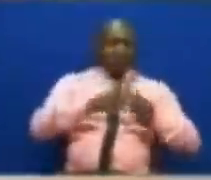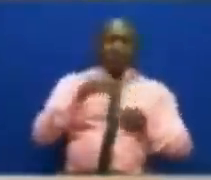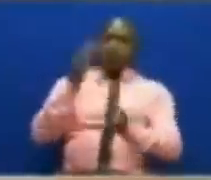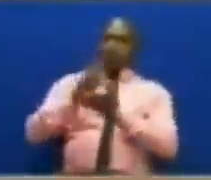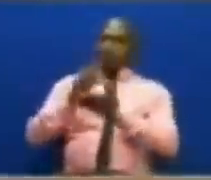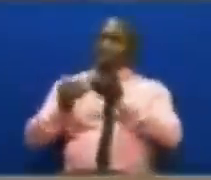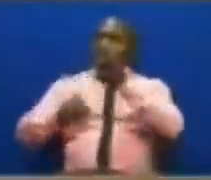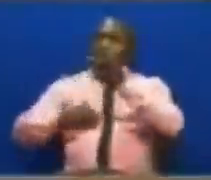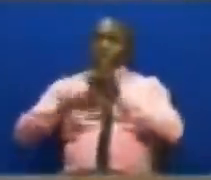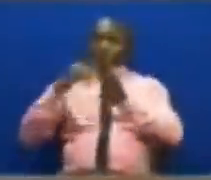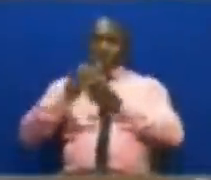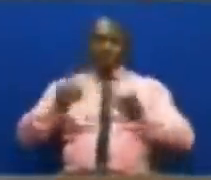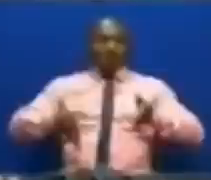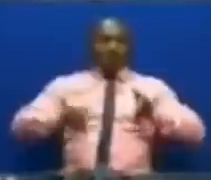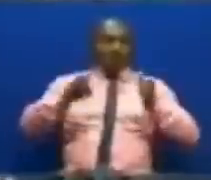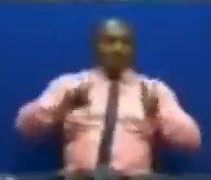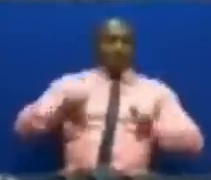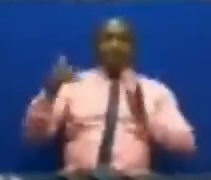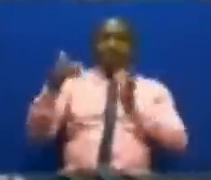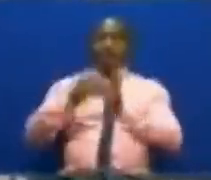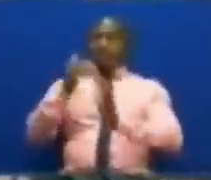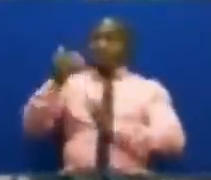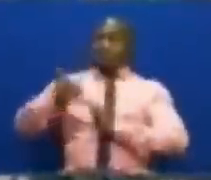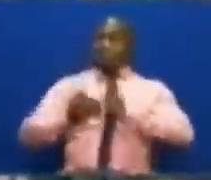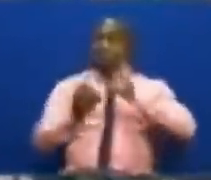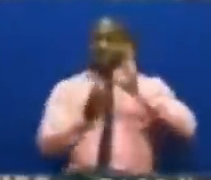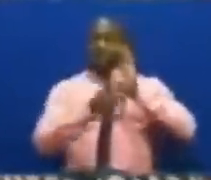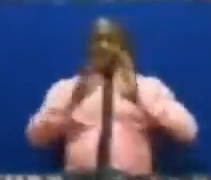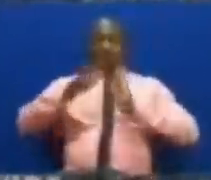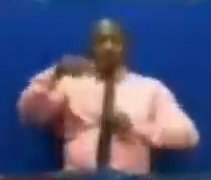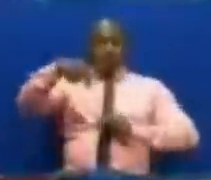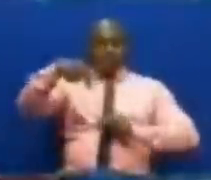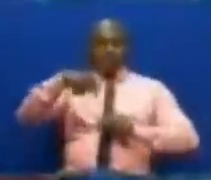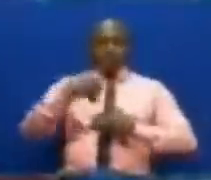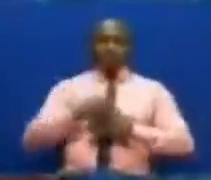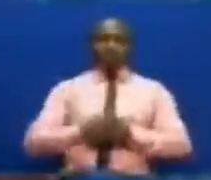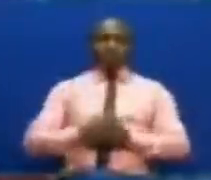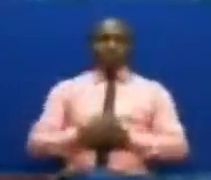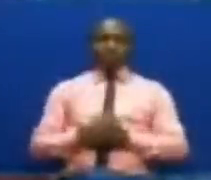hiyo ifikapo Juni mwaka huu.